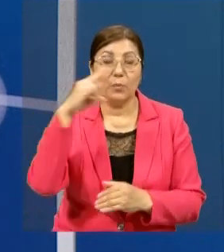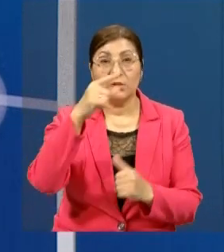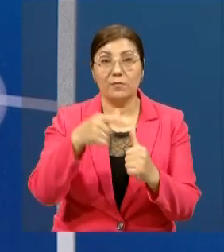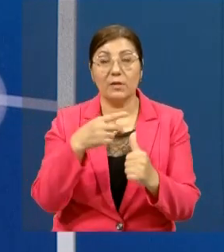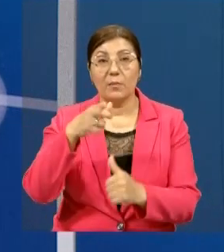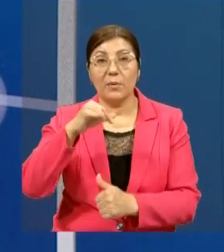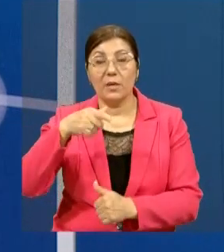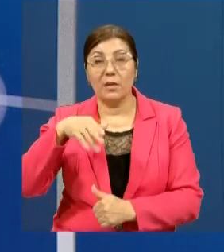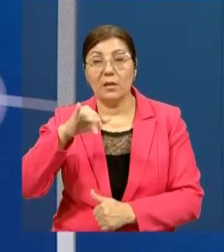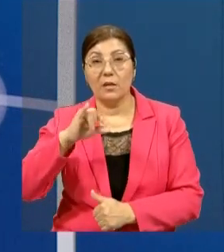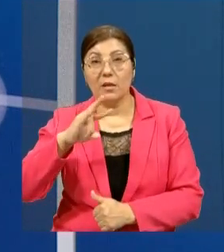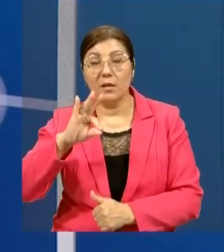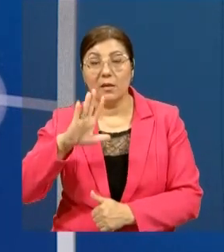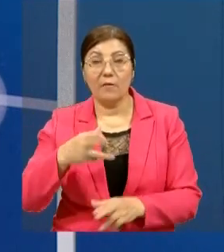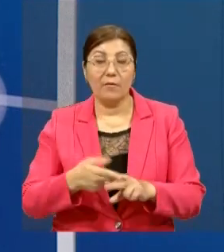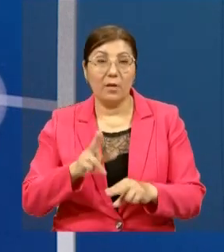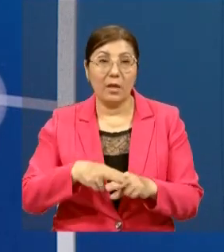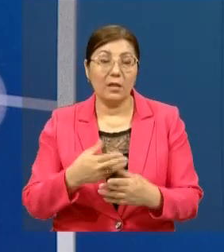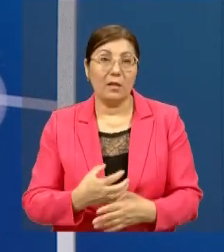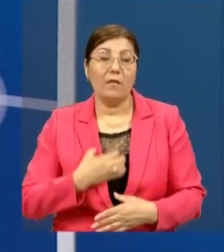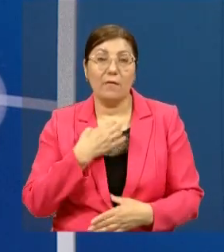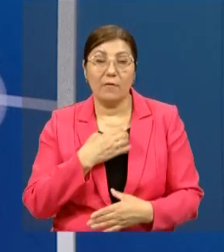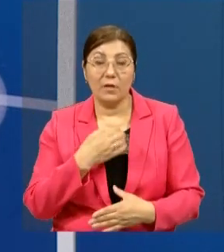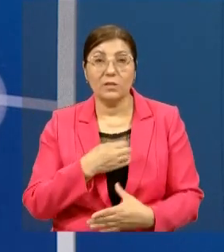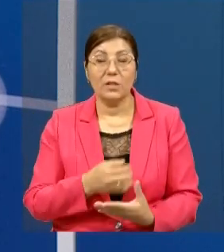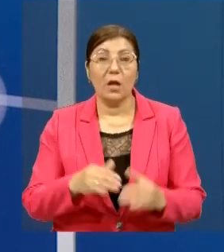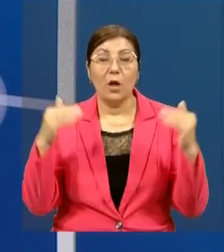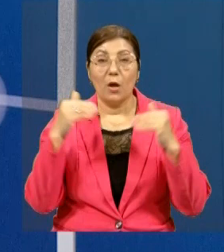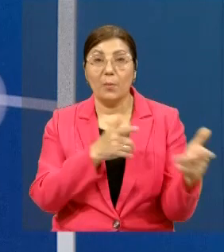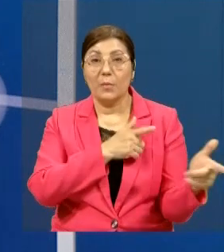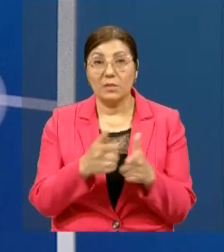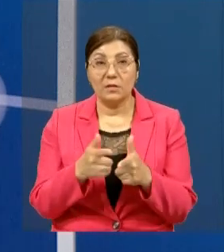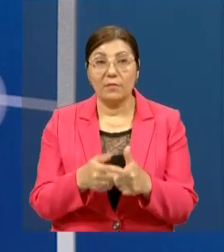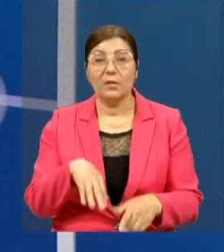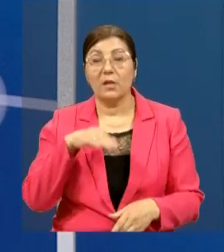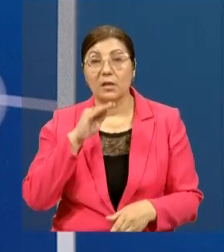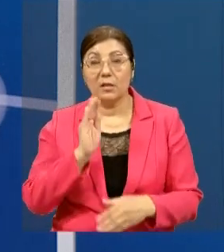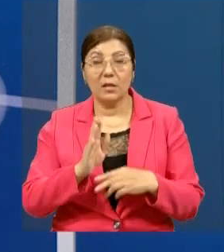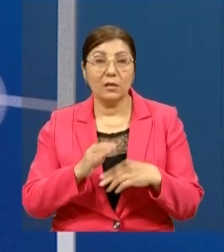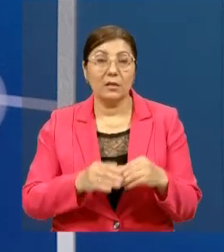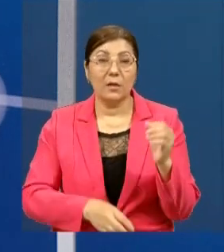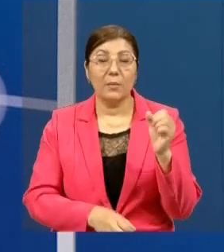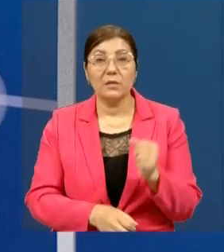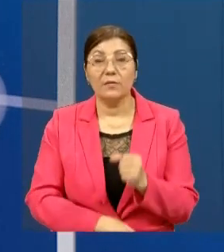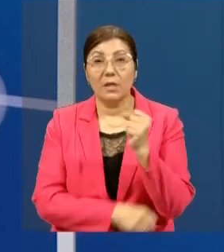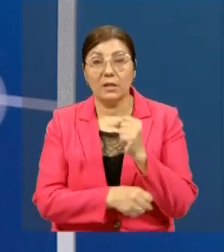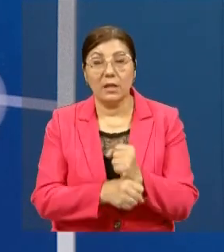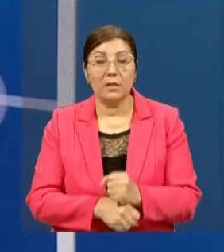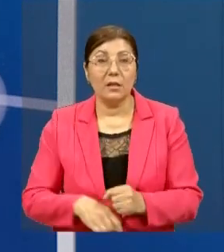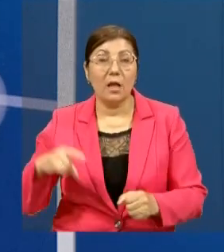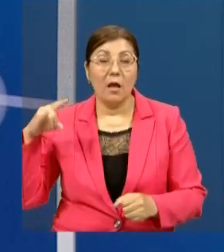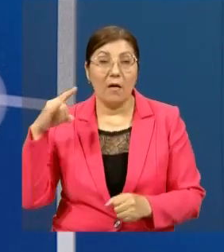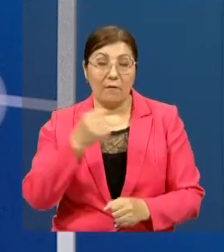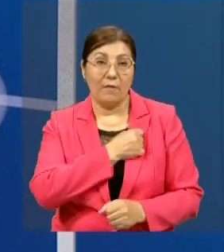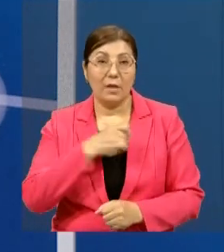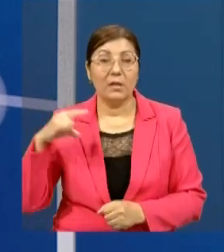бигельдинова данное учебное заведение играет роль в деле подготовки квалифицированных кадров для военной авиации за десятилетия